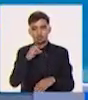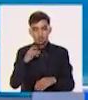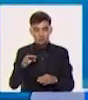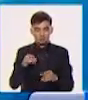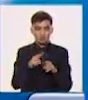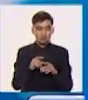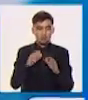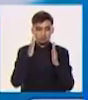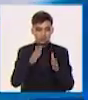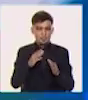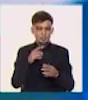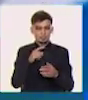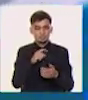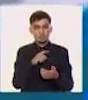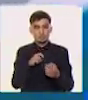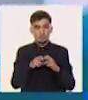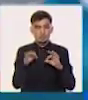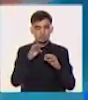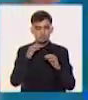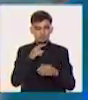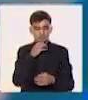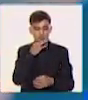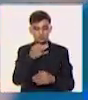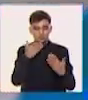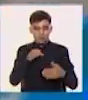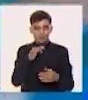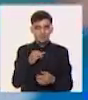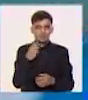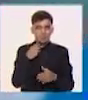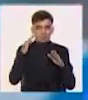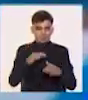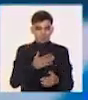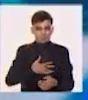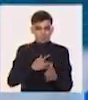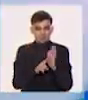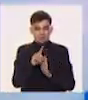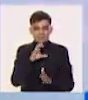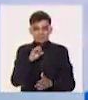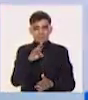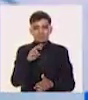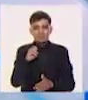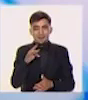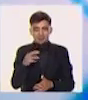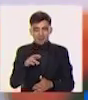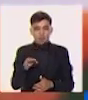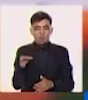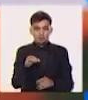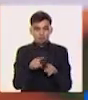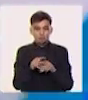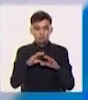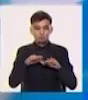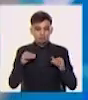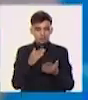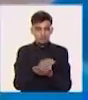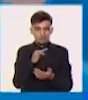оқу жылына дайындық, денсаулық саласындағы жұмыс тәртіпті, қызылордалықтарды алаңдатқан Сырдария өзенінің тартылуы сияқты проблемалар